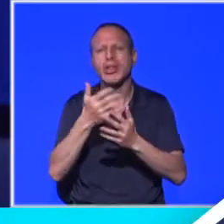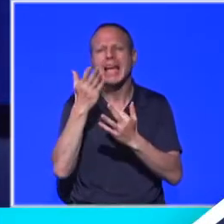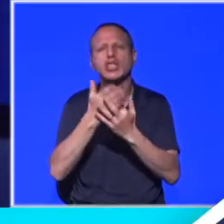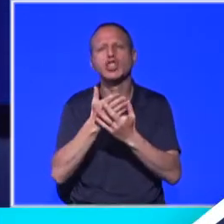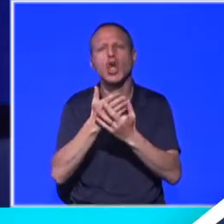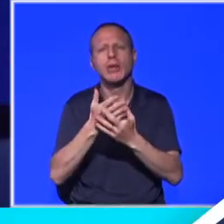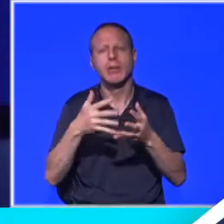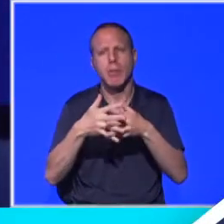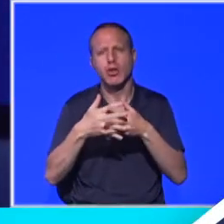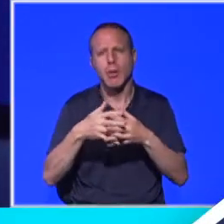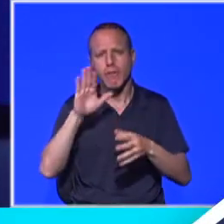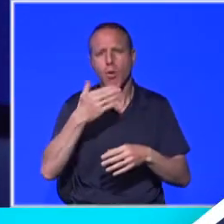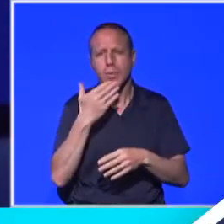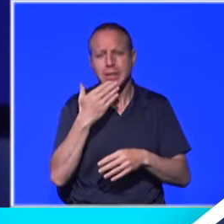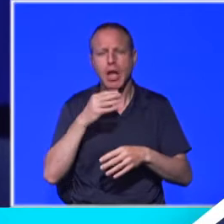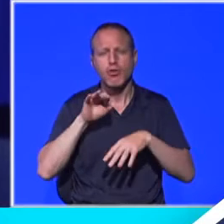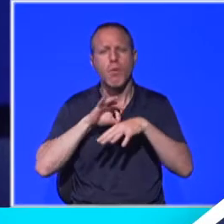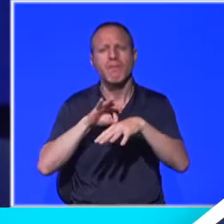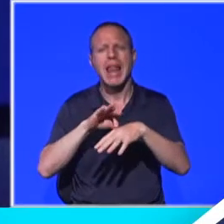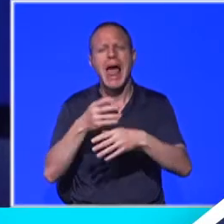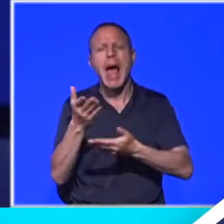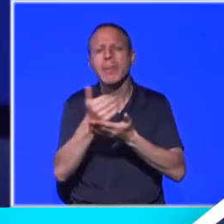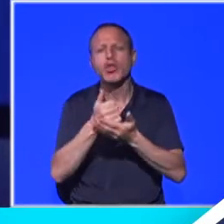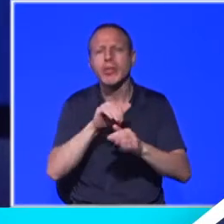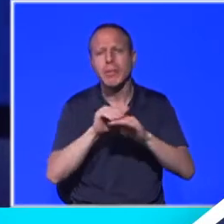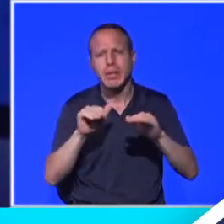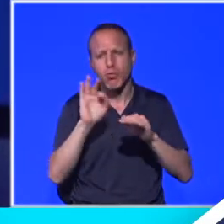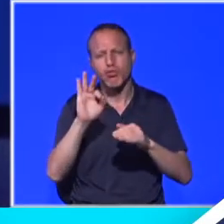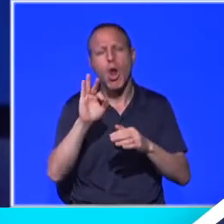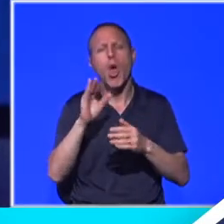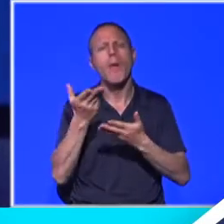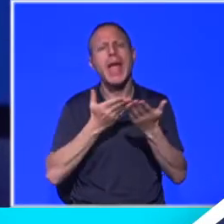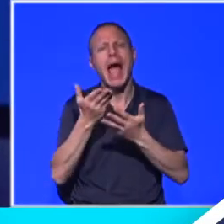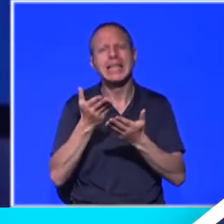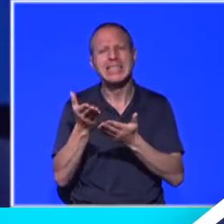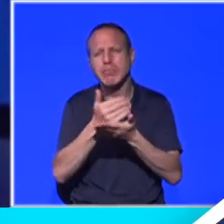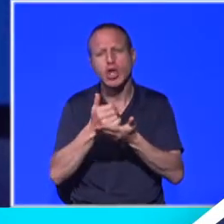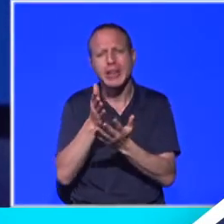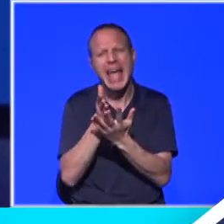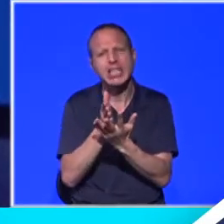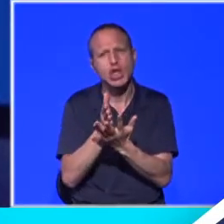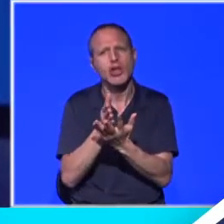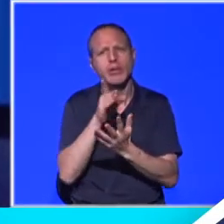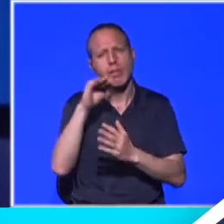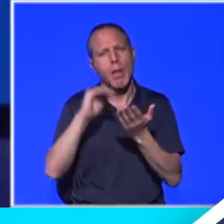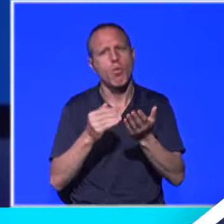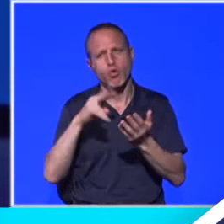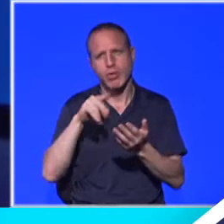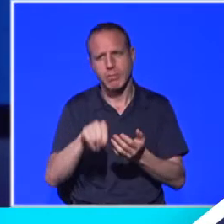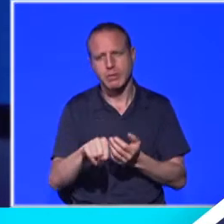שהיא מובילה עם שכר המינימום הגבוה שלה, ביחס לשכר החציוני, זה נמוך יותר מזה. להעלות